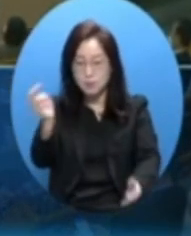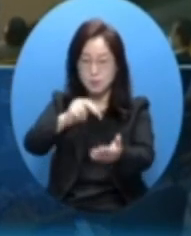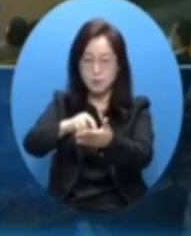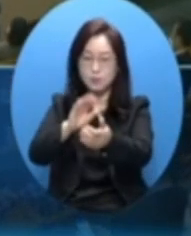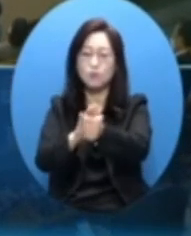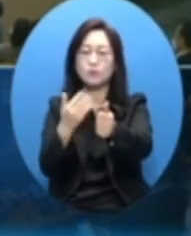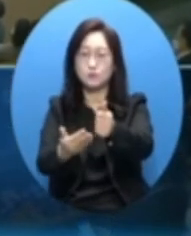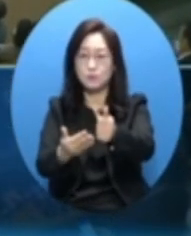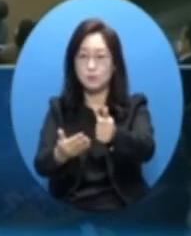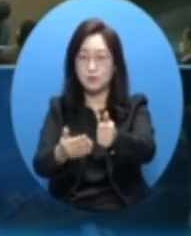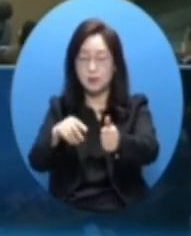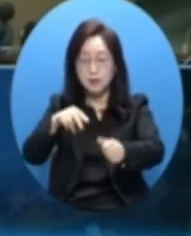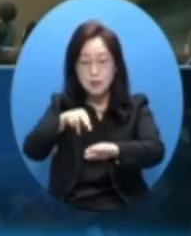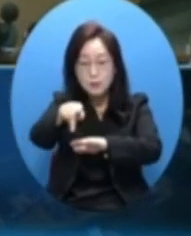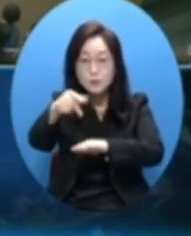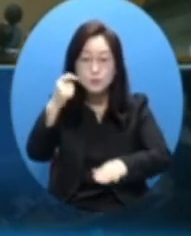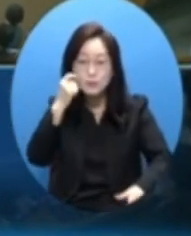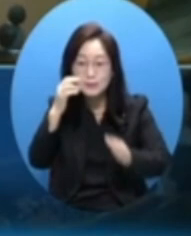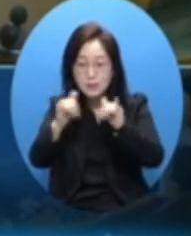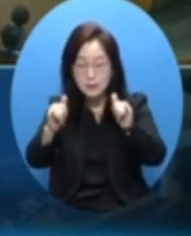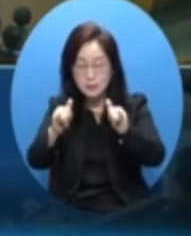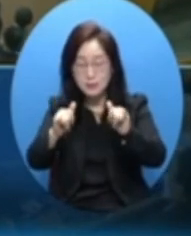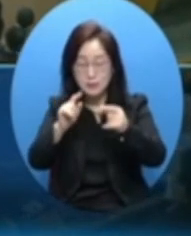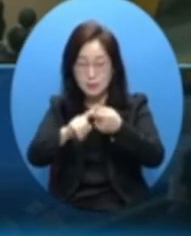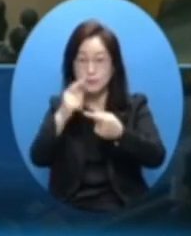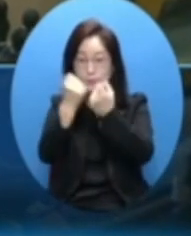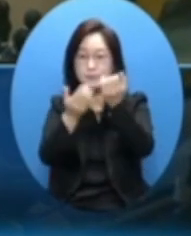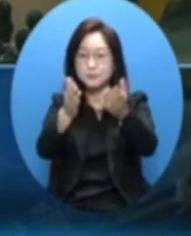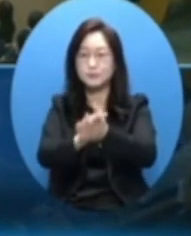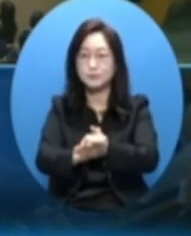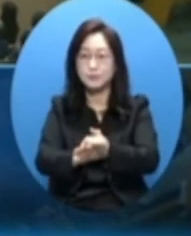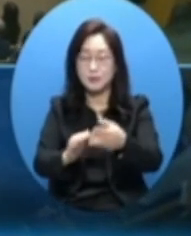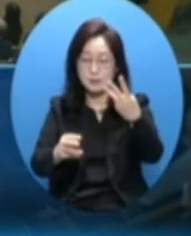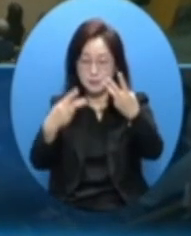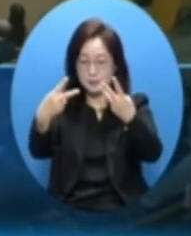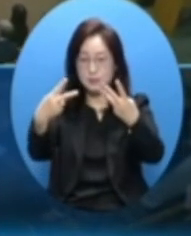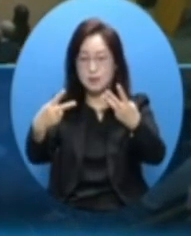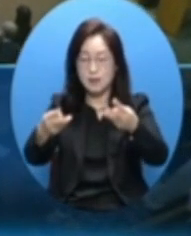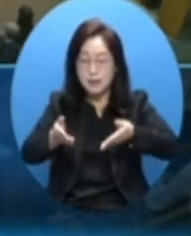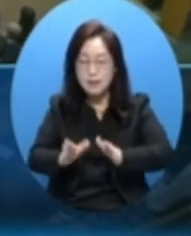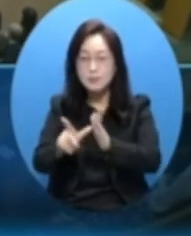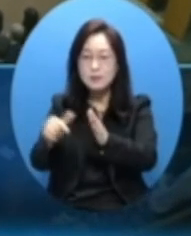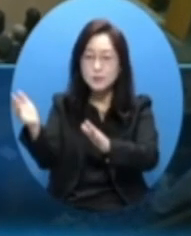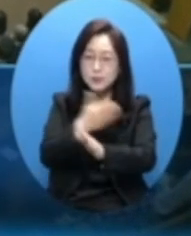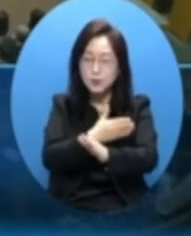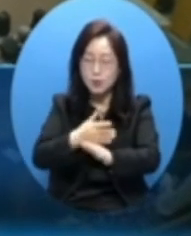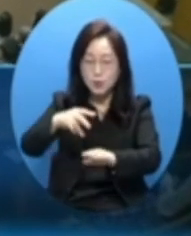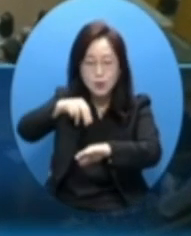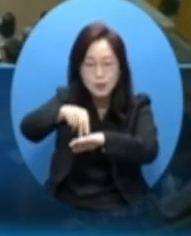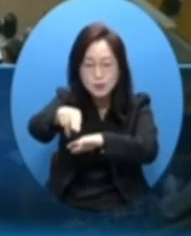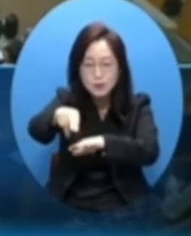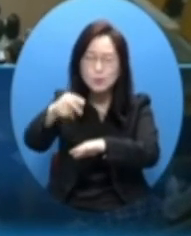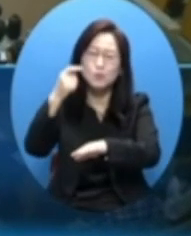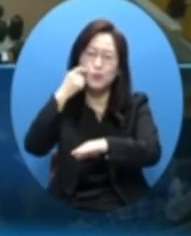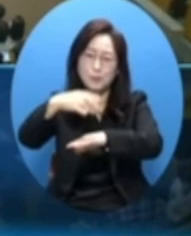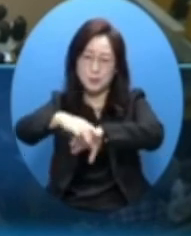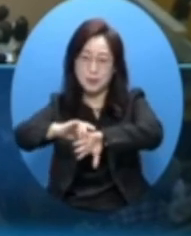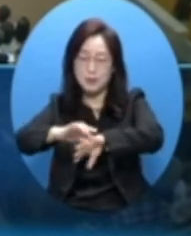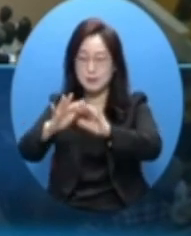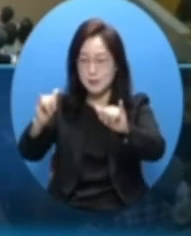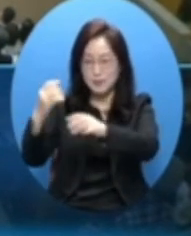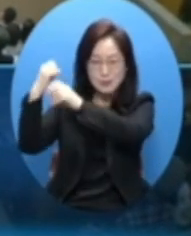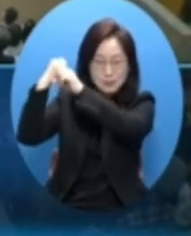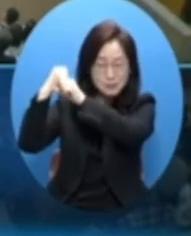사람에 대해서 함께 생각해 보길 원합니다 3장 2절을 말씀합니다 나면서 먹고 얻게 된 일을 사람들이 메고